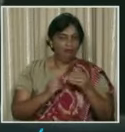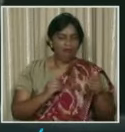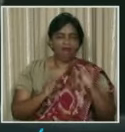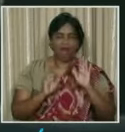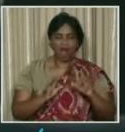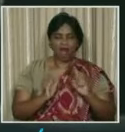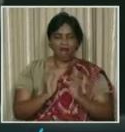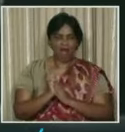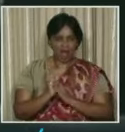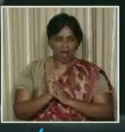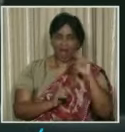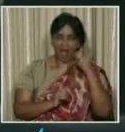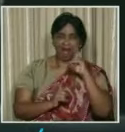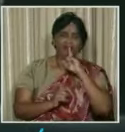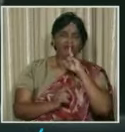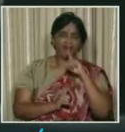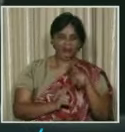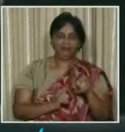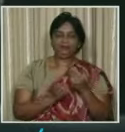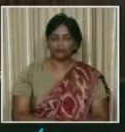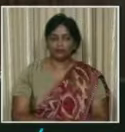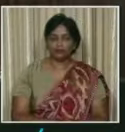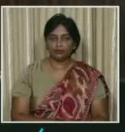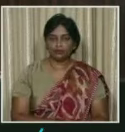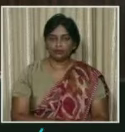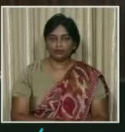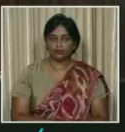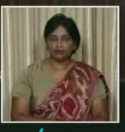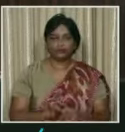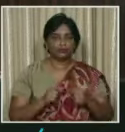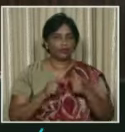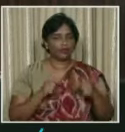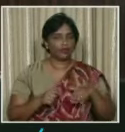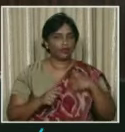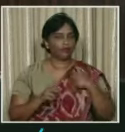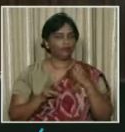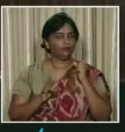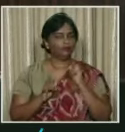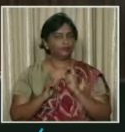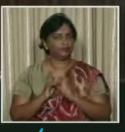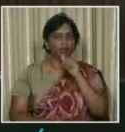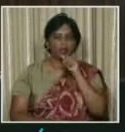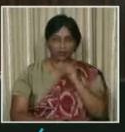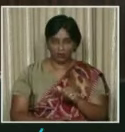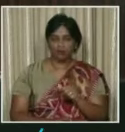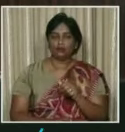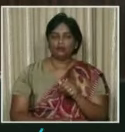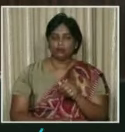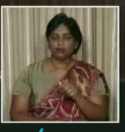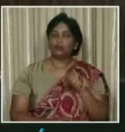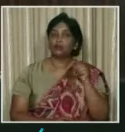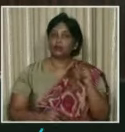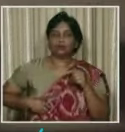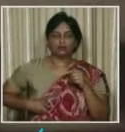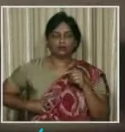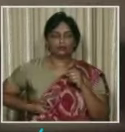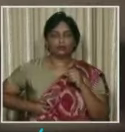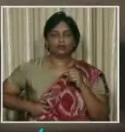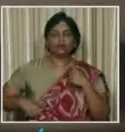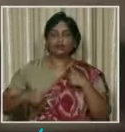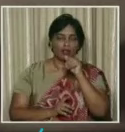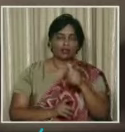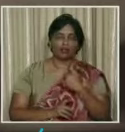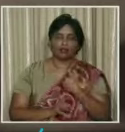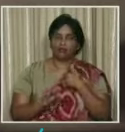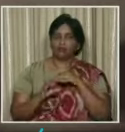තියන්නේ කමිටුව විසින් බල කරලා කිය. යාවත් කාලීන කළා. විපක්ෂ ප්‍රධාන සංවිධායකතුමා කියපු කරුණ ඇත්ත. ඉතින් ඒකට අපිම තමයි මේකට විසඳුම්